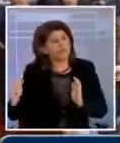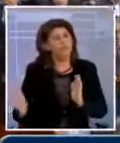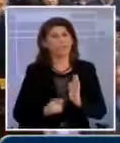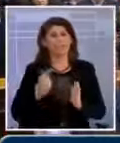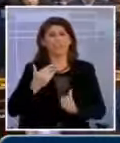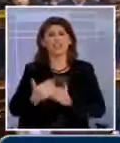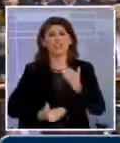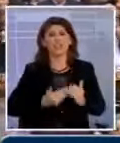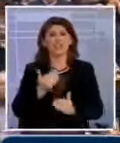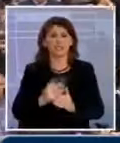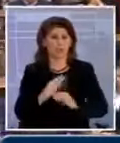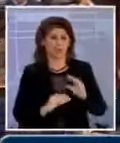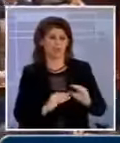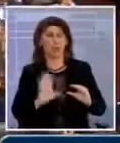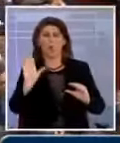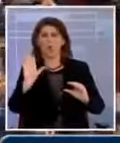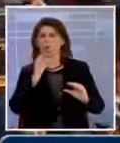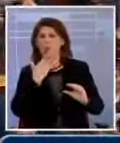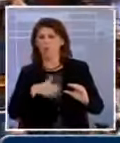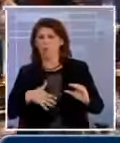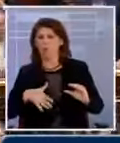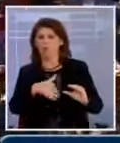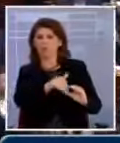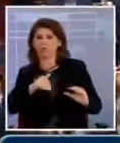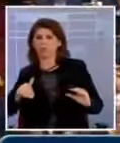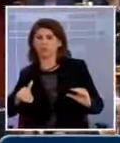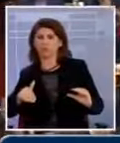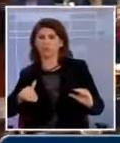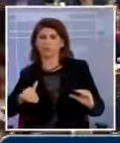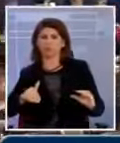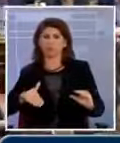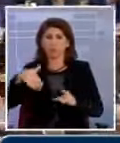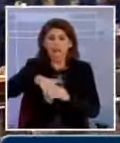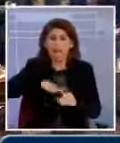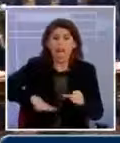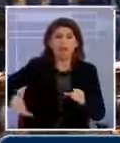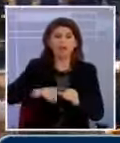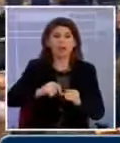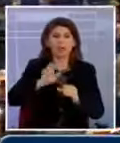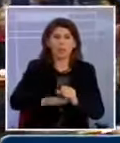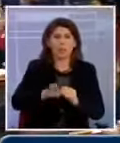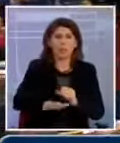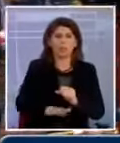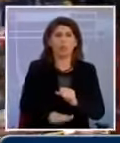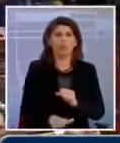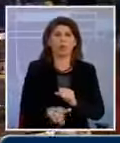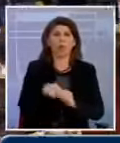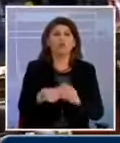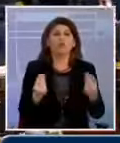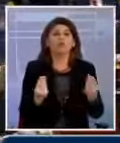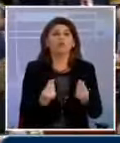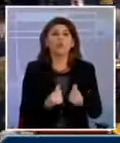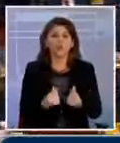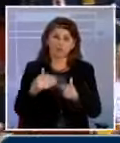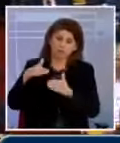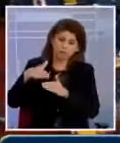διαδικασία από επένδυσης και εσωτερικής υποτίμησης που δημιούργησε ένα εκρηκτικό μείγμα